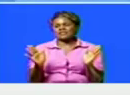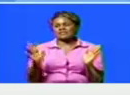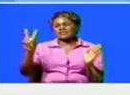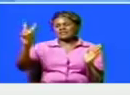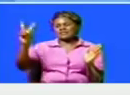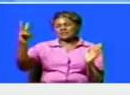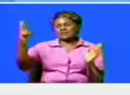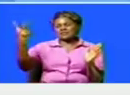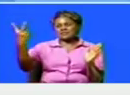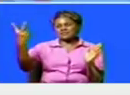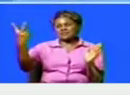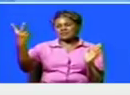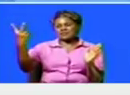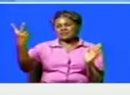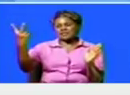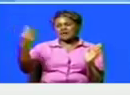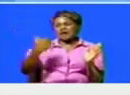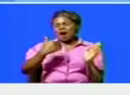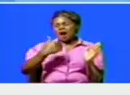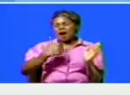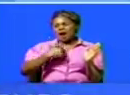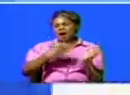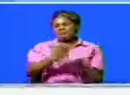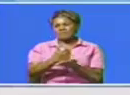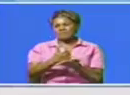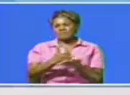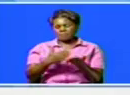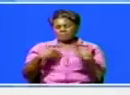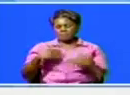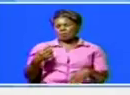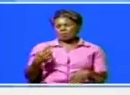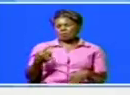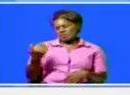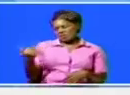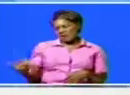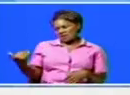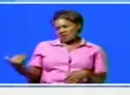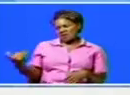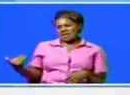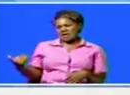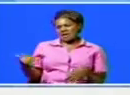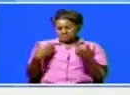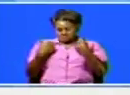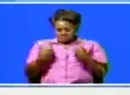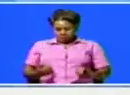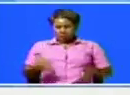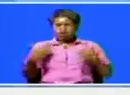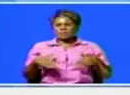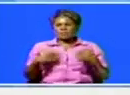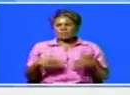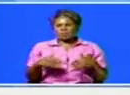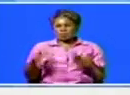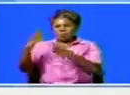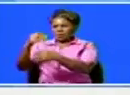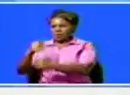Pili, niko na wale ambao wako nyuma yangu. Watu binafsi, wengine ni